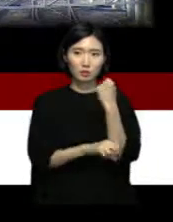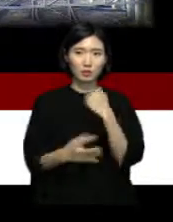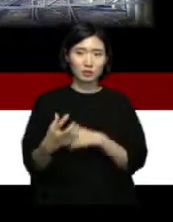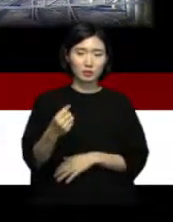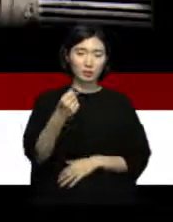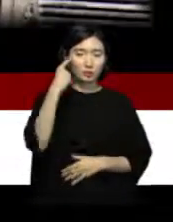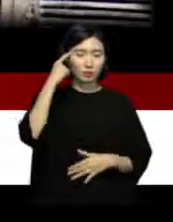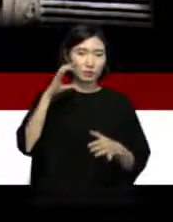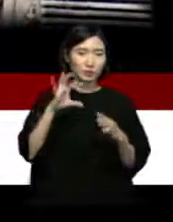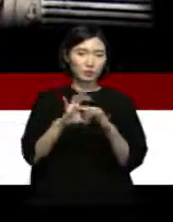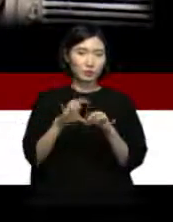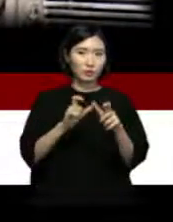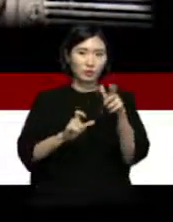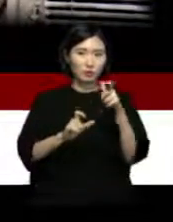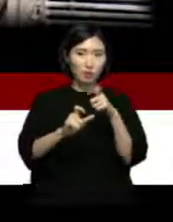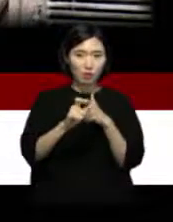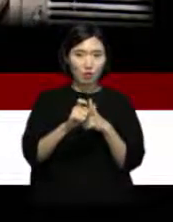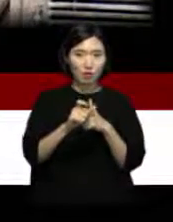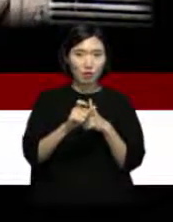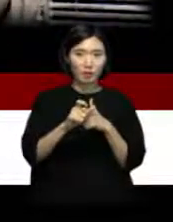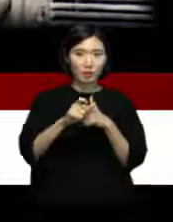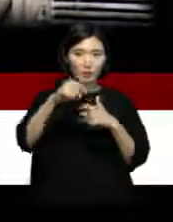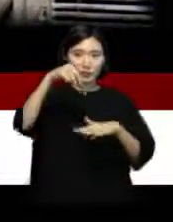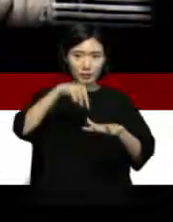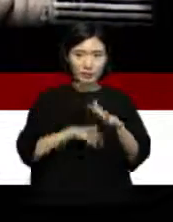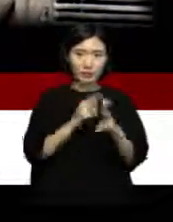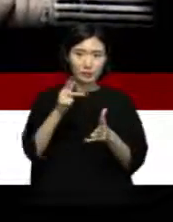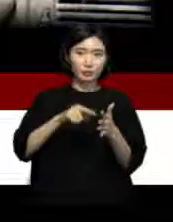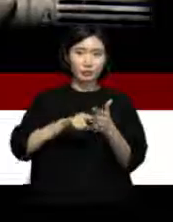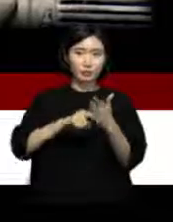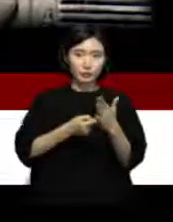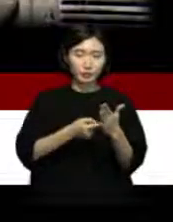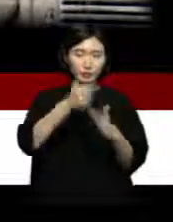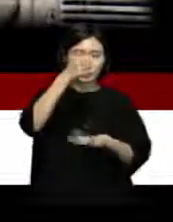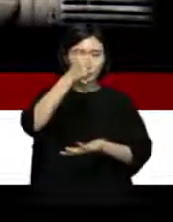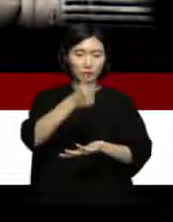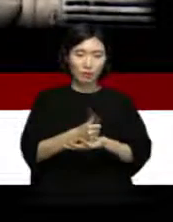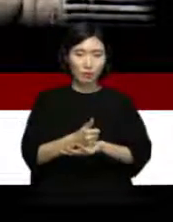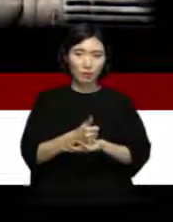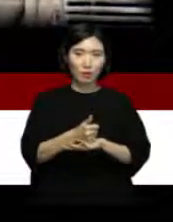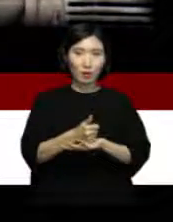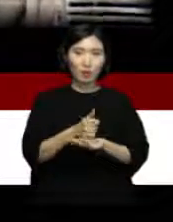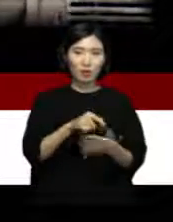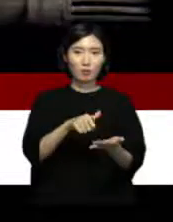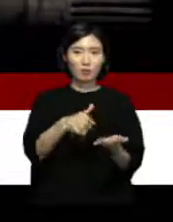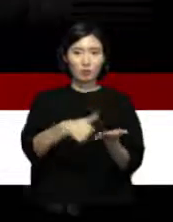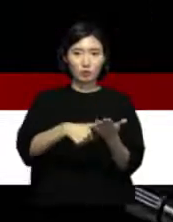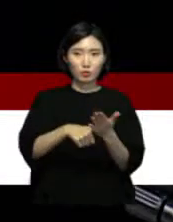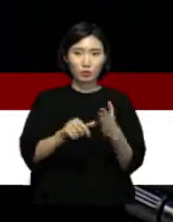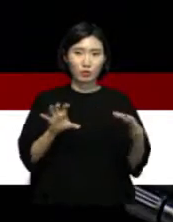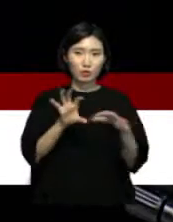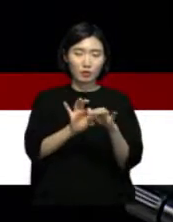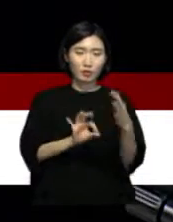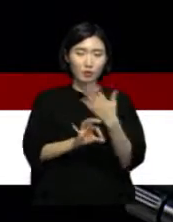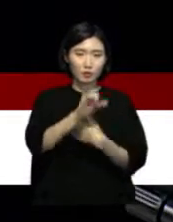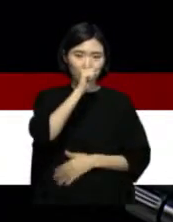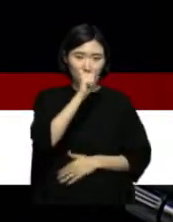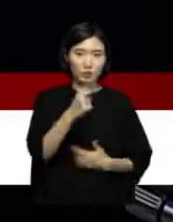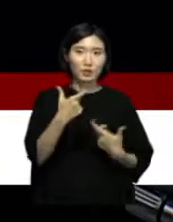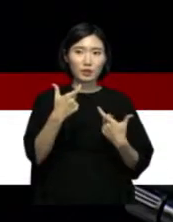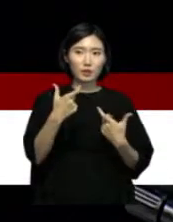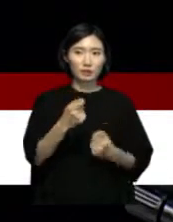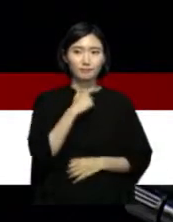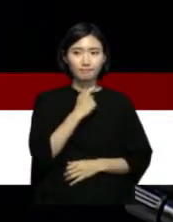있는 그 관심이 조금 더 실질적인 사업 추진의 성과물로 연결됐으면